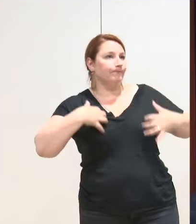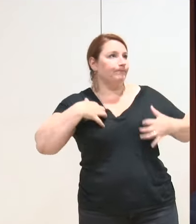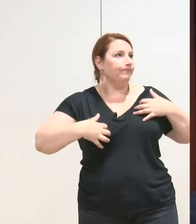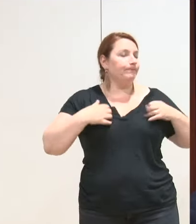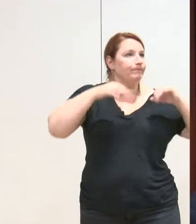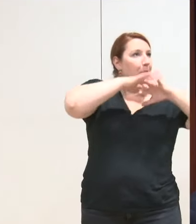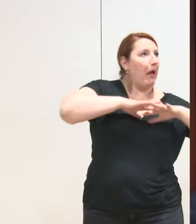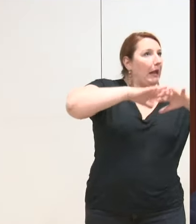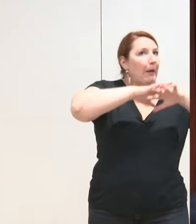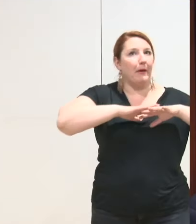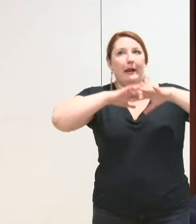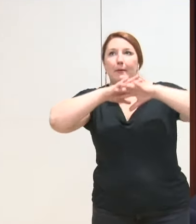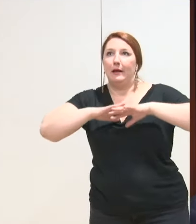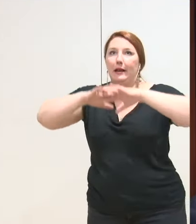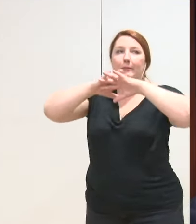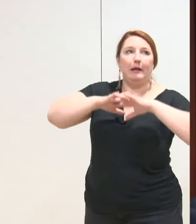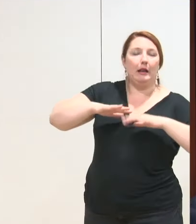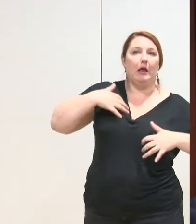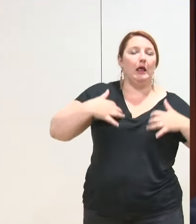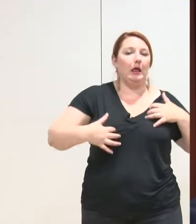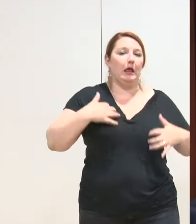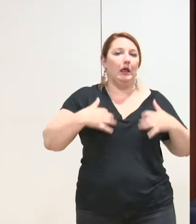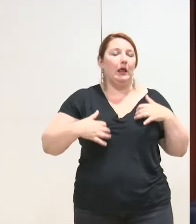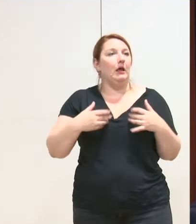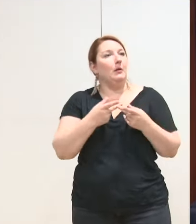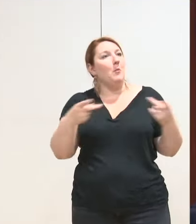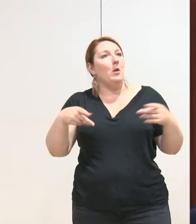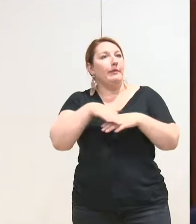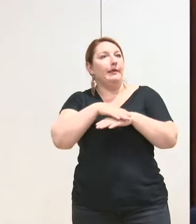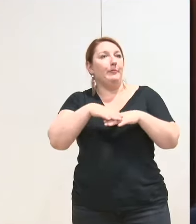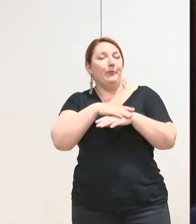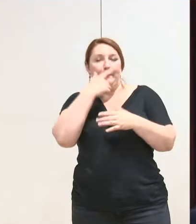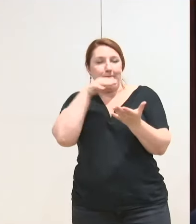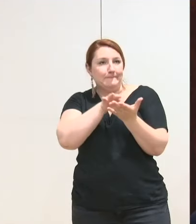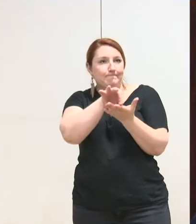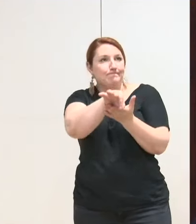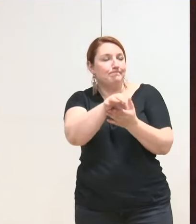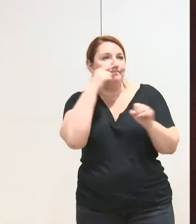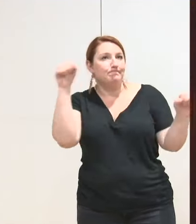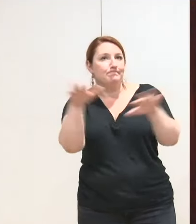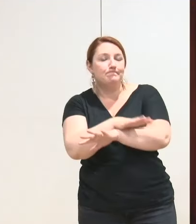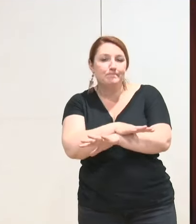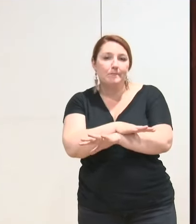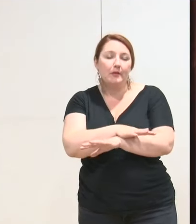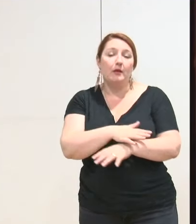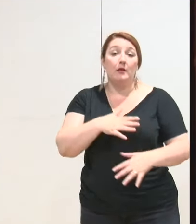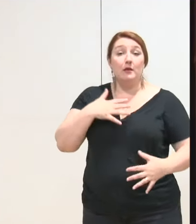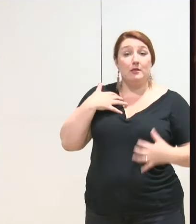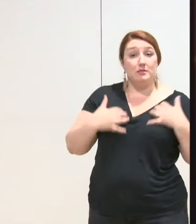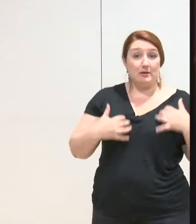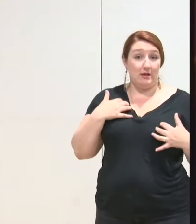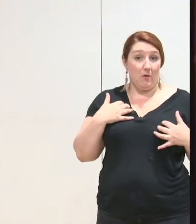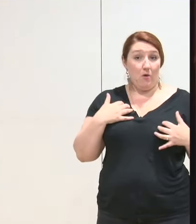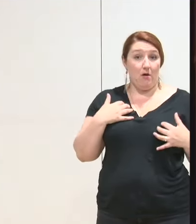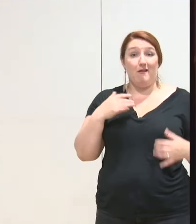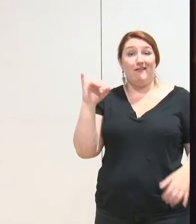lisibilité que vous impulsez à travers les politiques publiques et ce désarroie au final ce sont les Grenoblois les plus